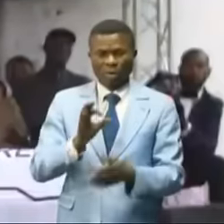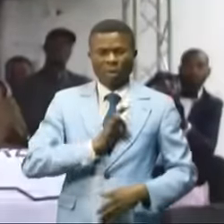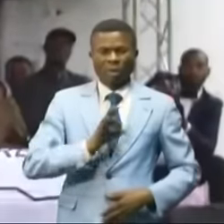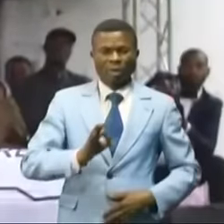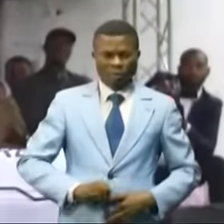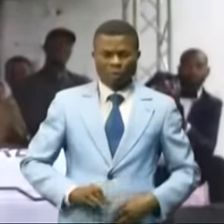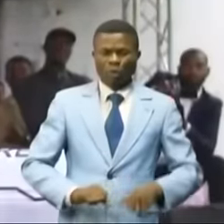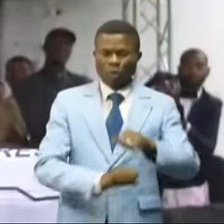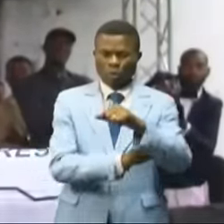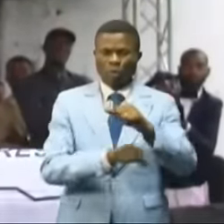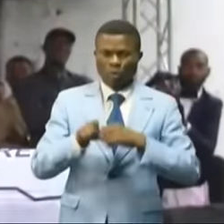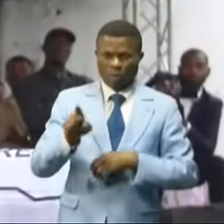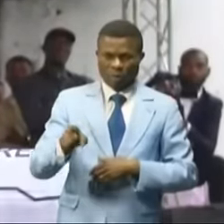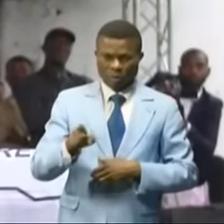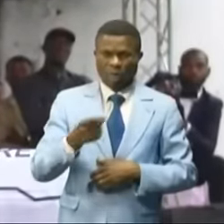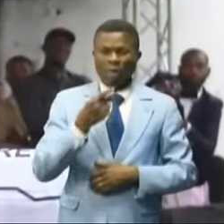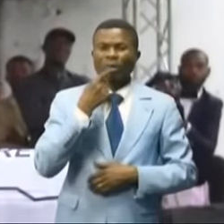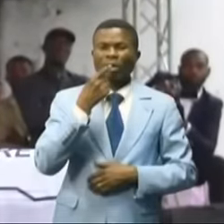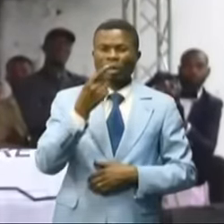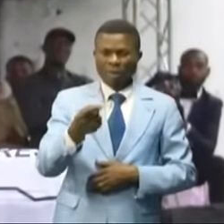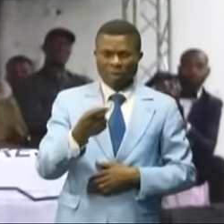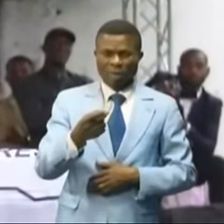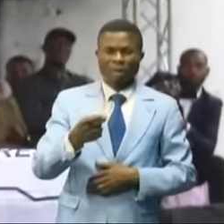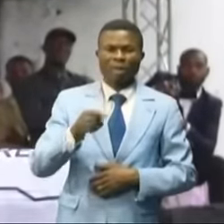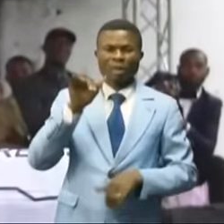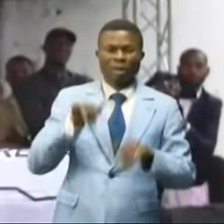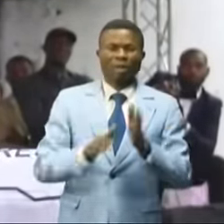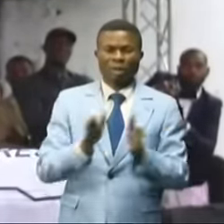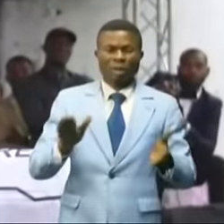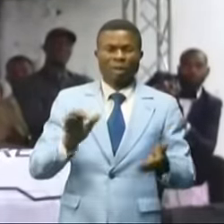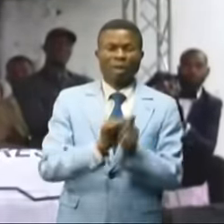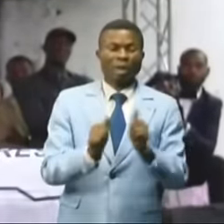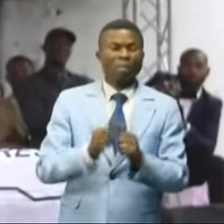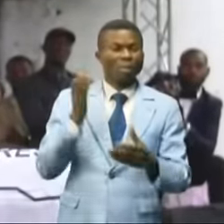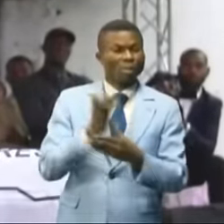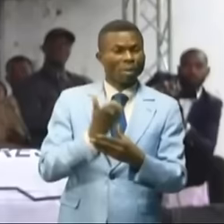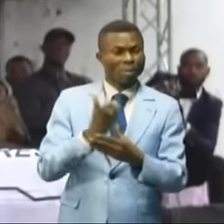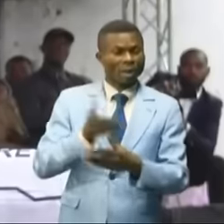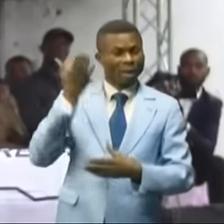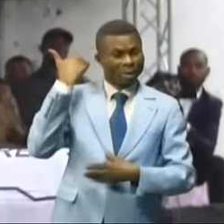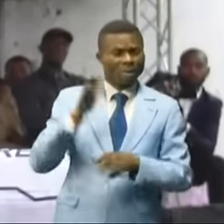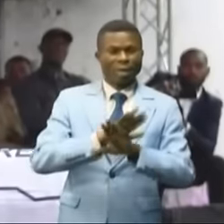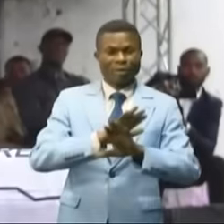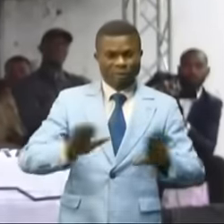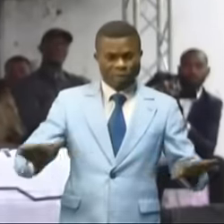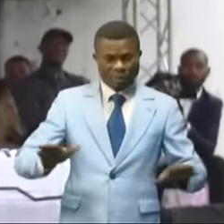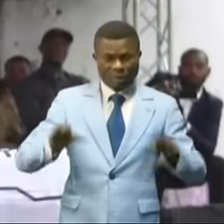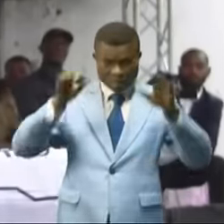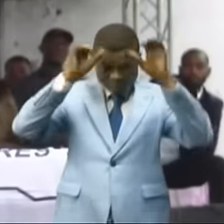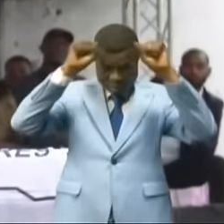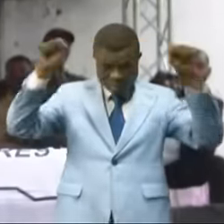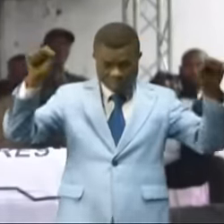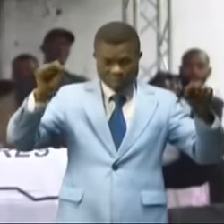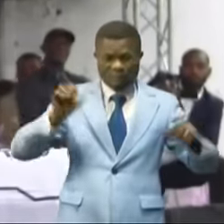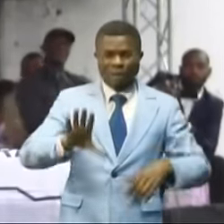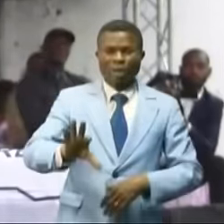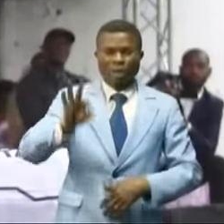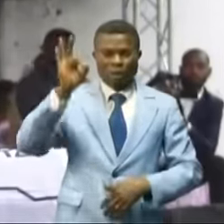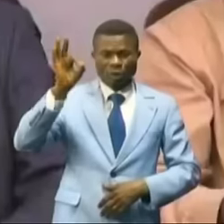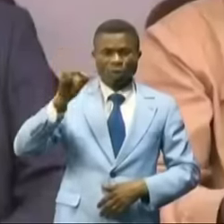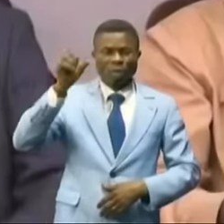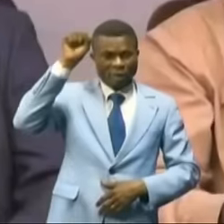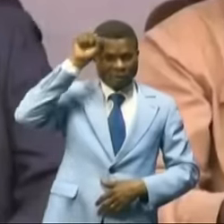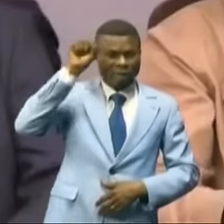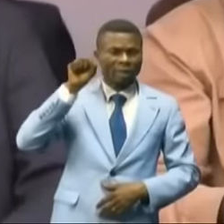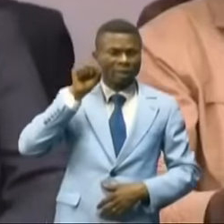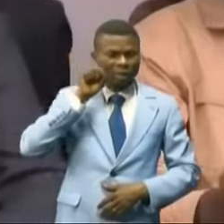Tshisekedi Tshilombo a-t-il indiqué. Malgré les vents qui soufflent à son parti, le président intérimaire reste